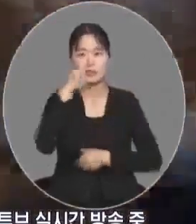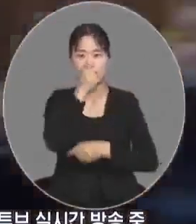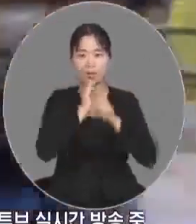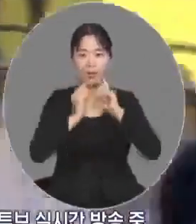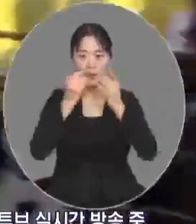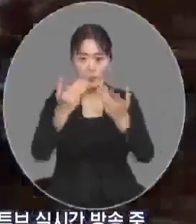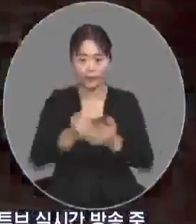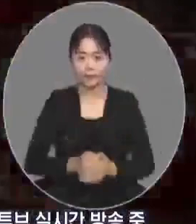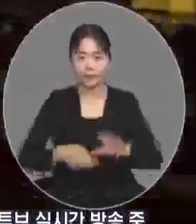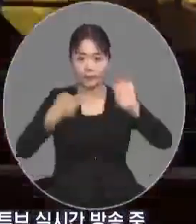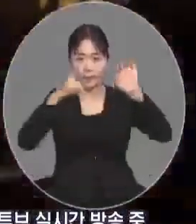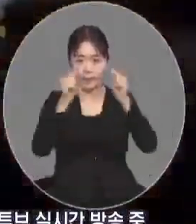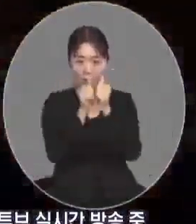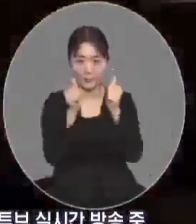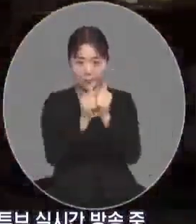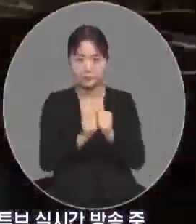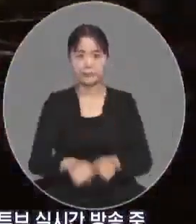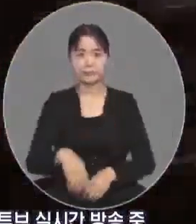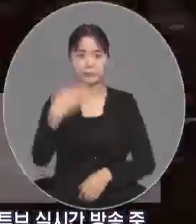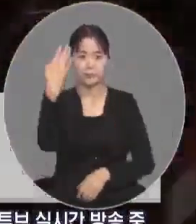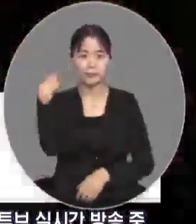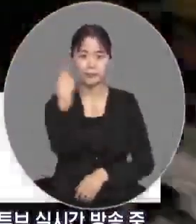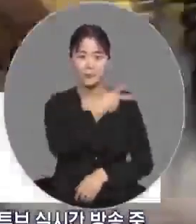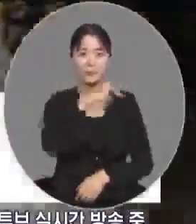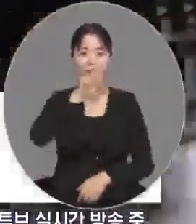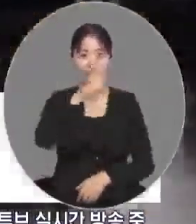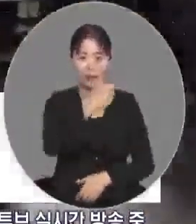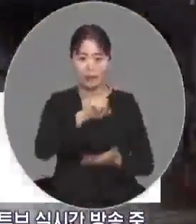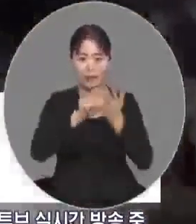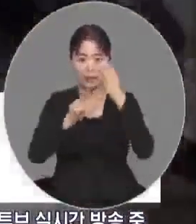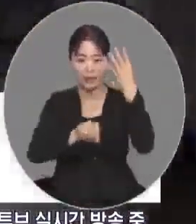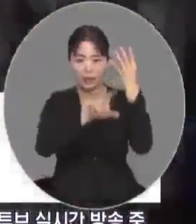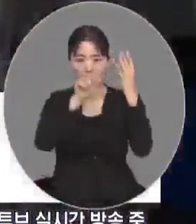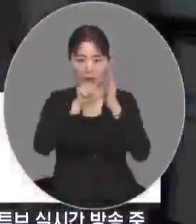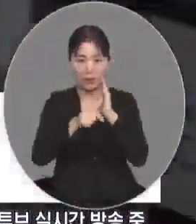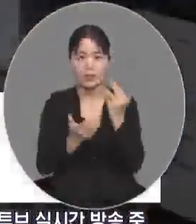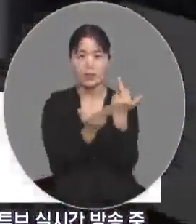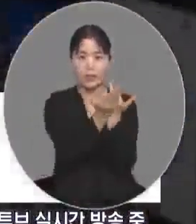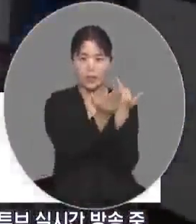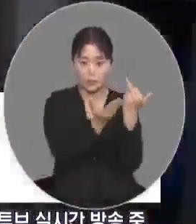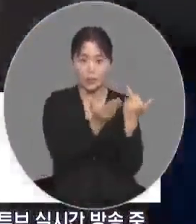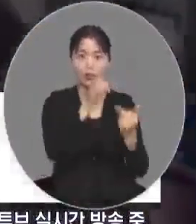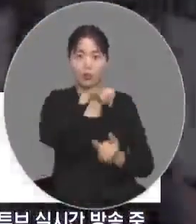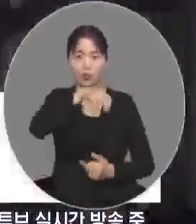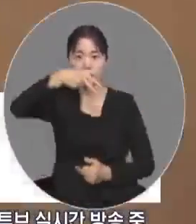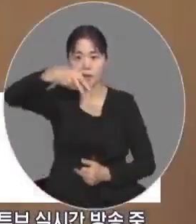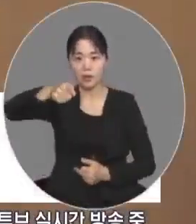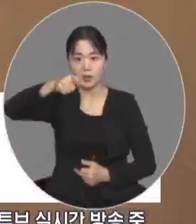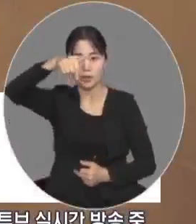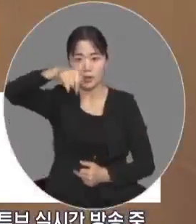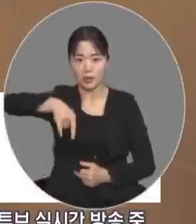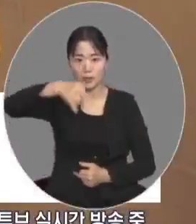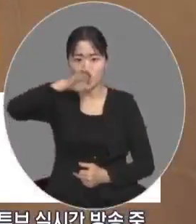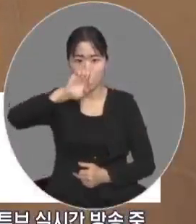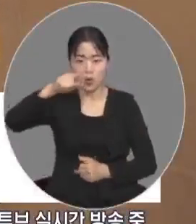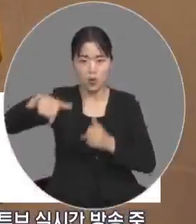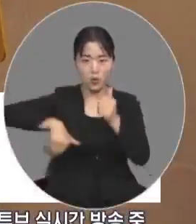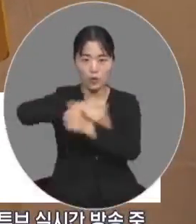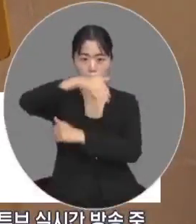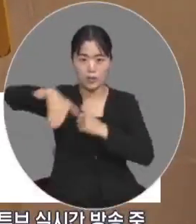40대 회사원 A씨는 지난 2016년 4월 제주 서귀포시의 임야를 기획부동산 업체로부터